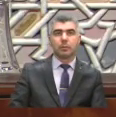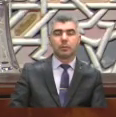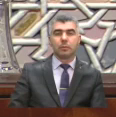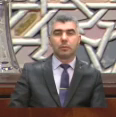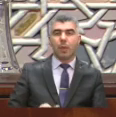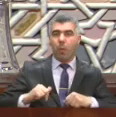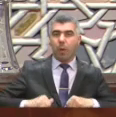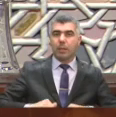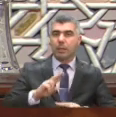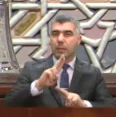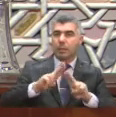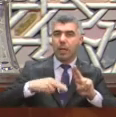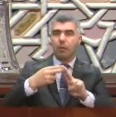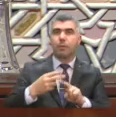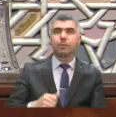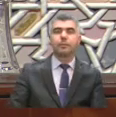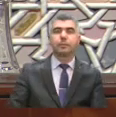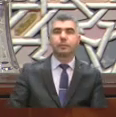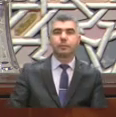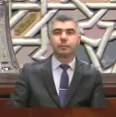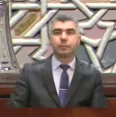تفضلوا سيد الوزير.